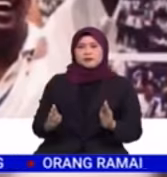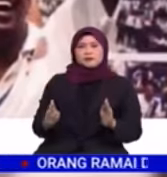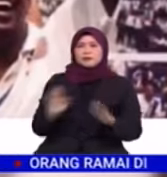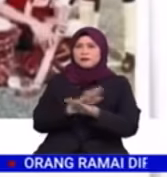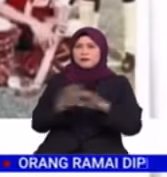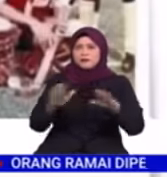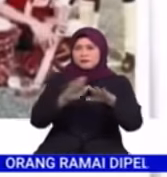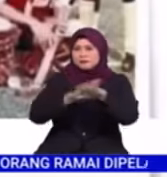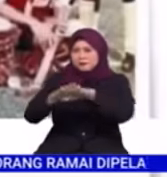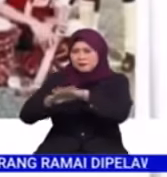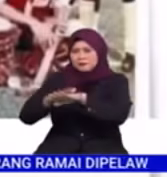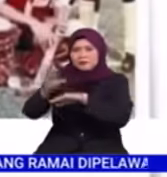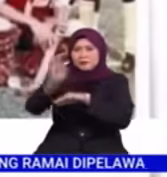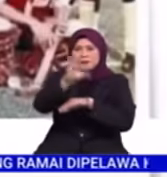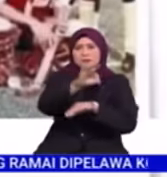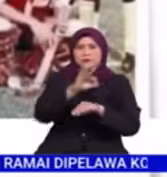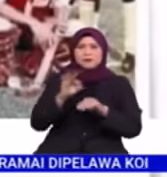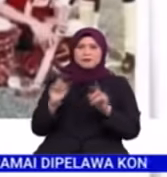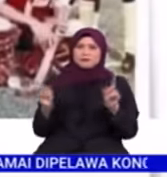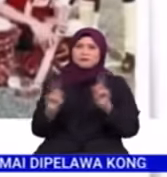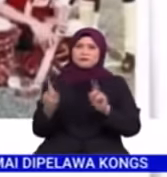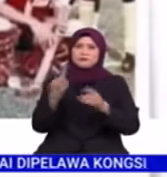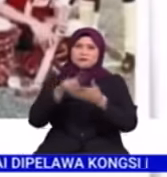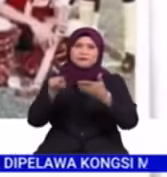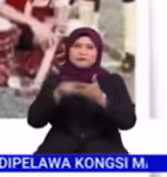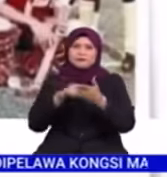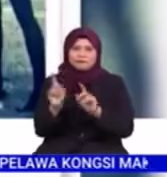mendominasi menemani acara sukanda